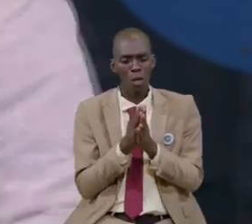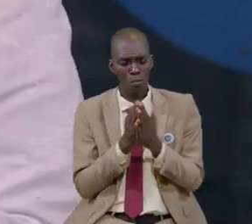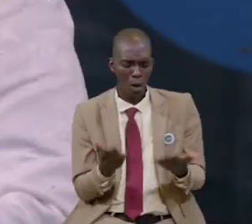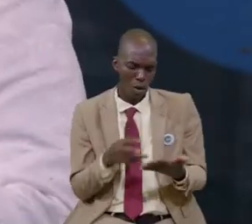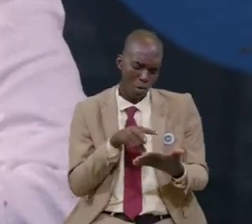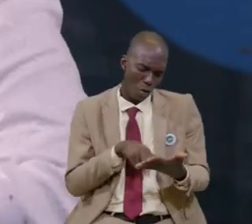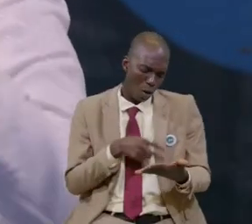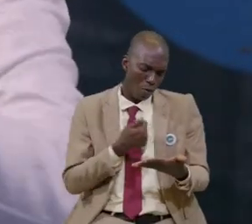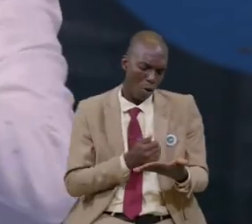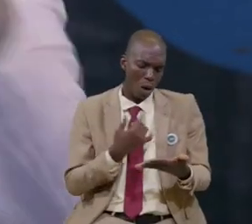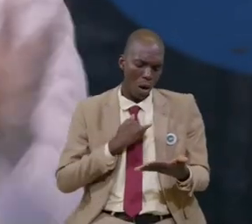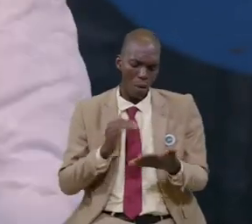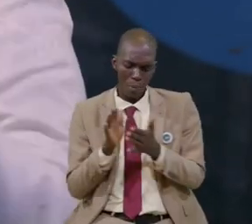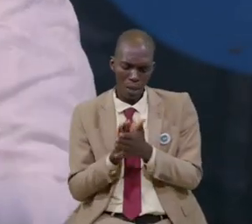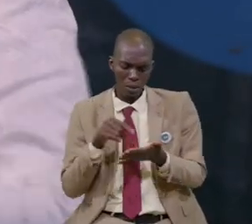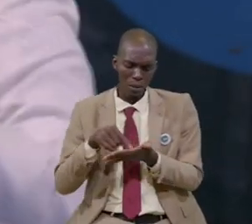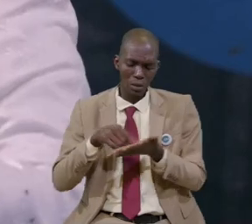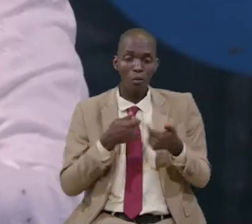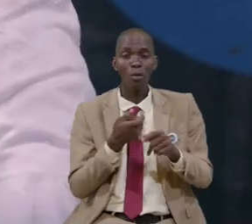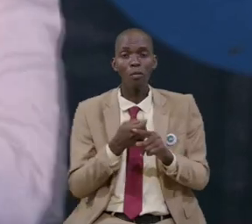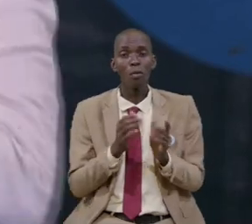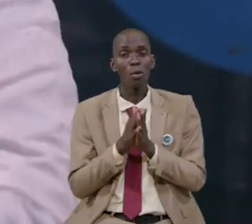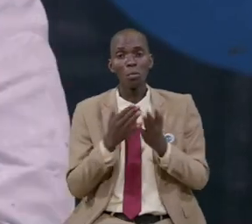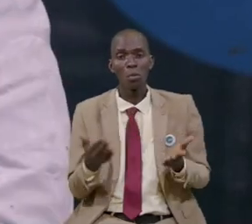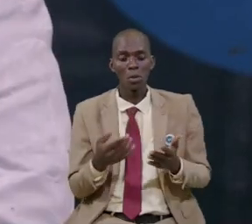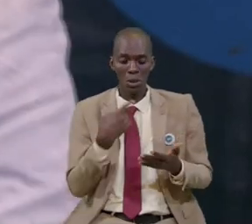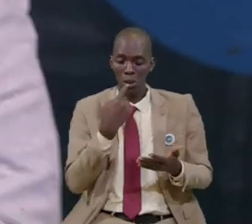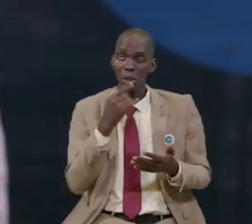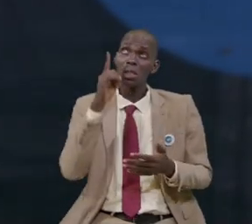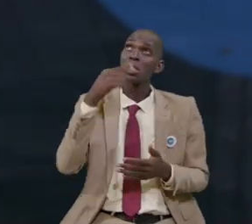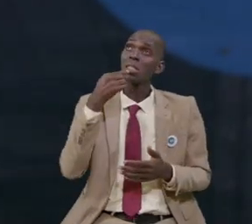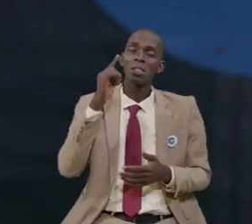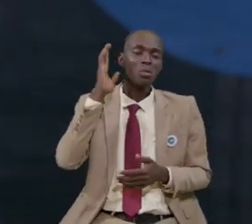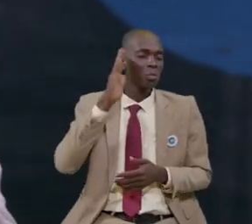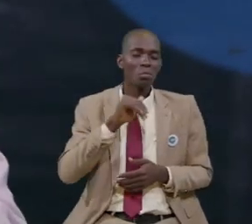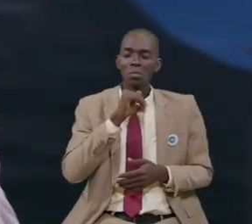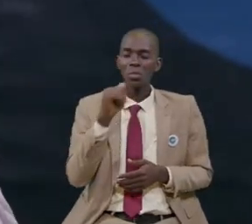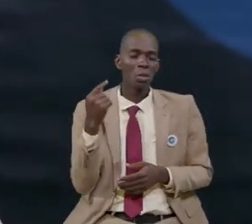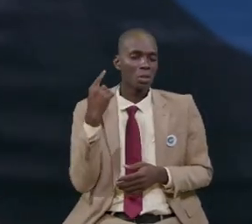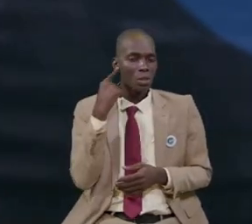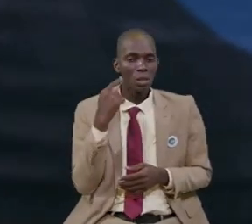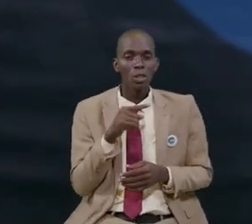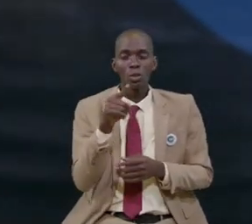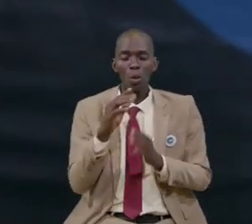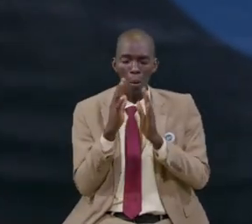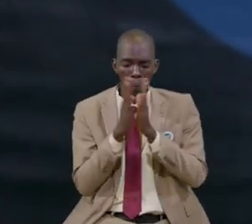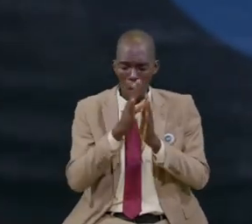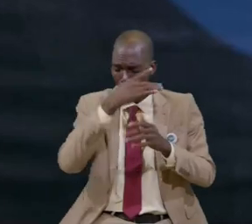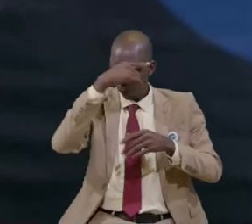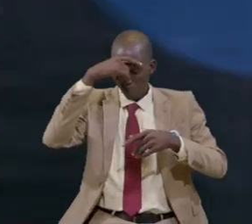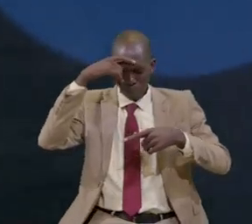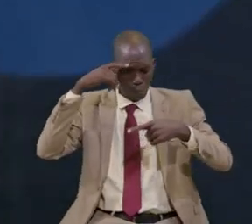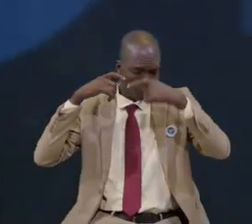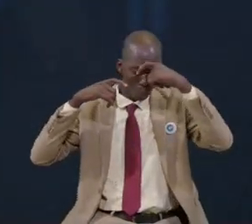répondre, ils ne veulent pas entendre, quand ils font bien de choses, jusqu'à transpirer en priant, que lui-même ne va